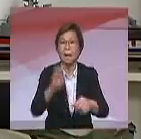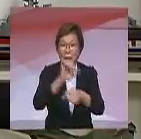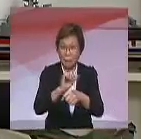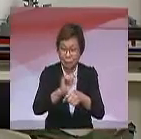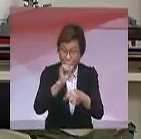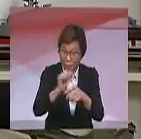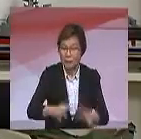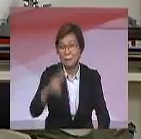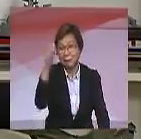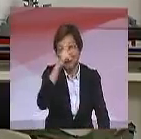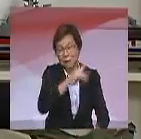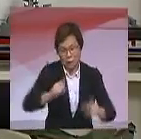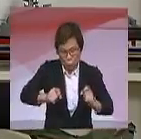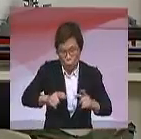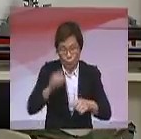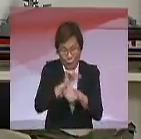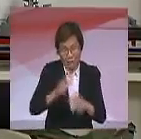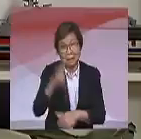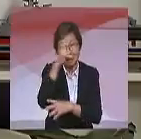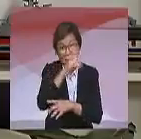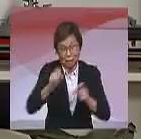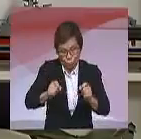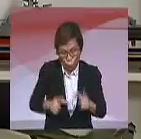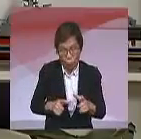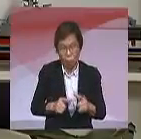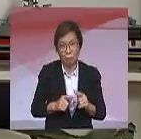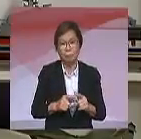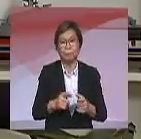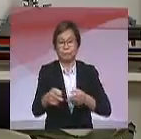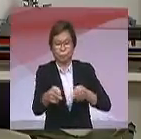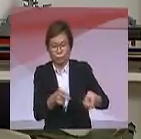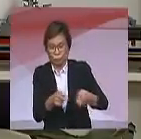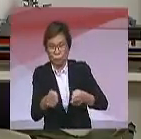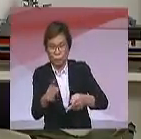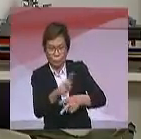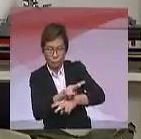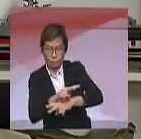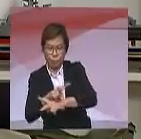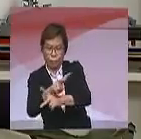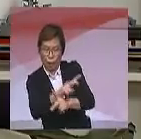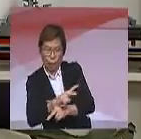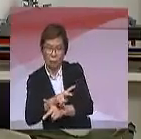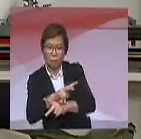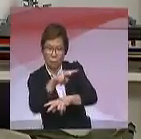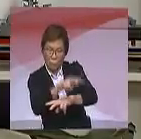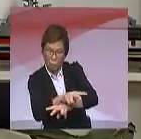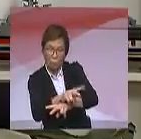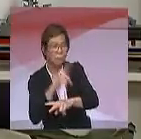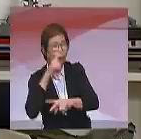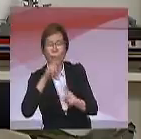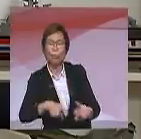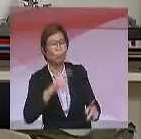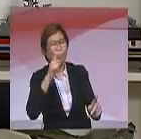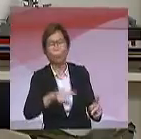awam dan swasta di peringkat pengurusan dan pengawasan tidak perlu